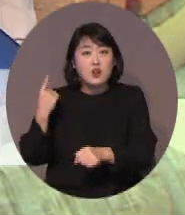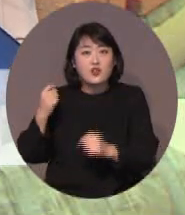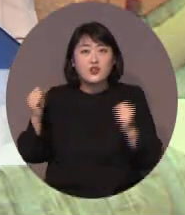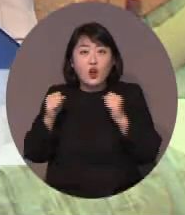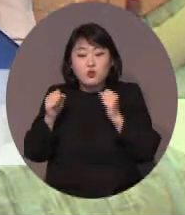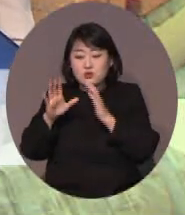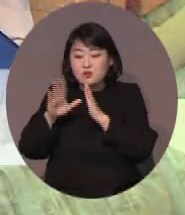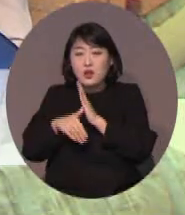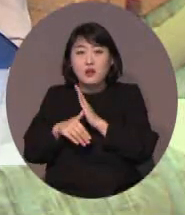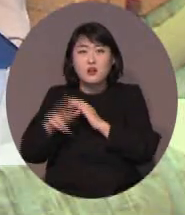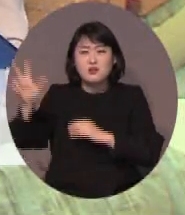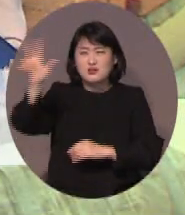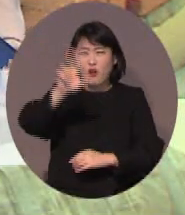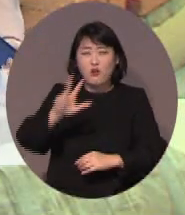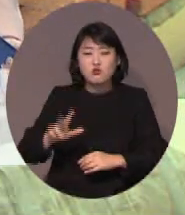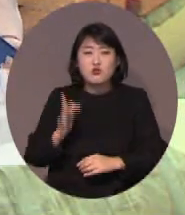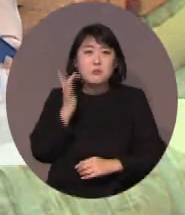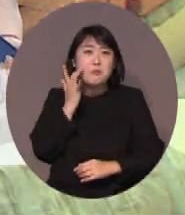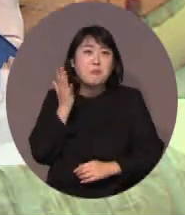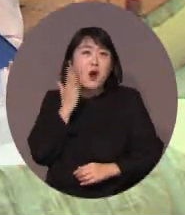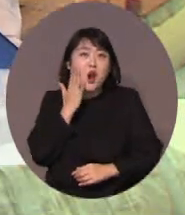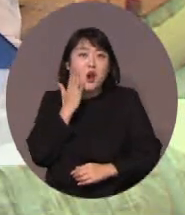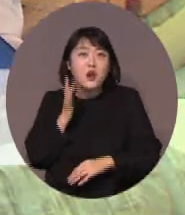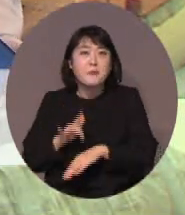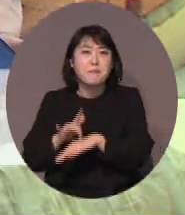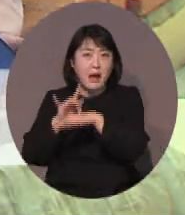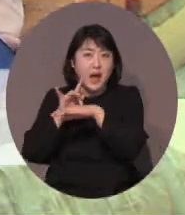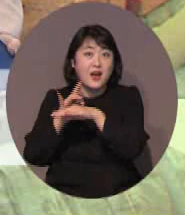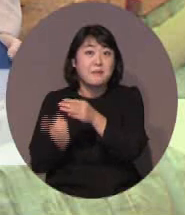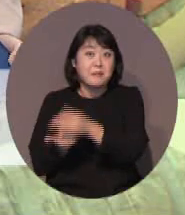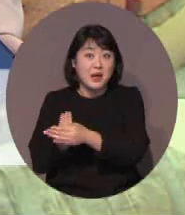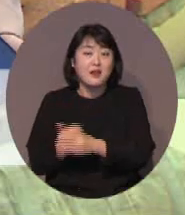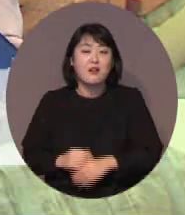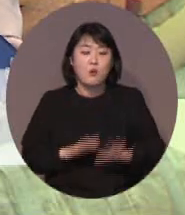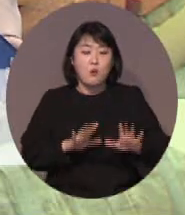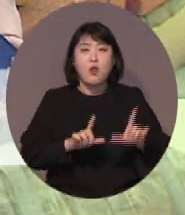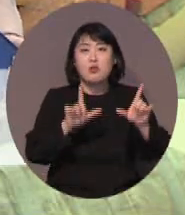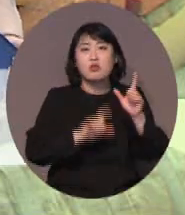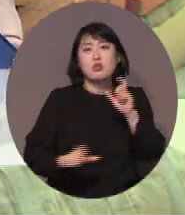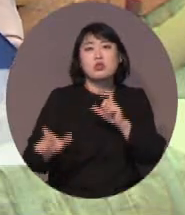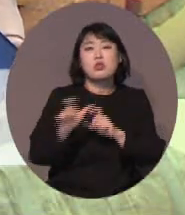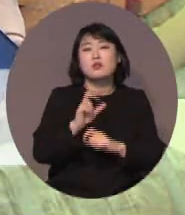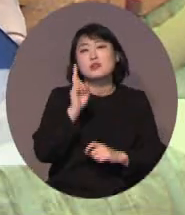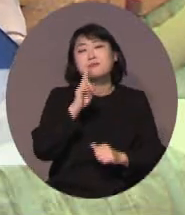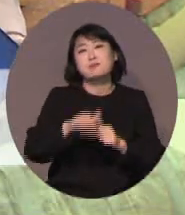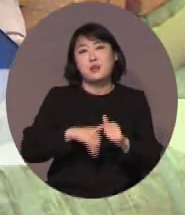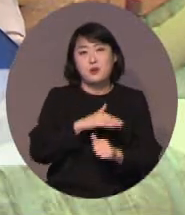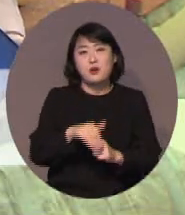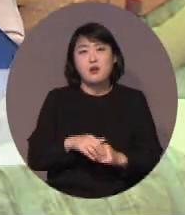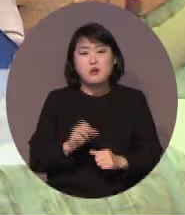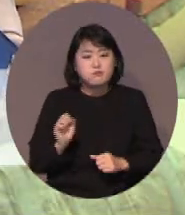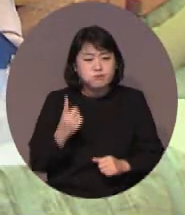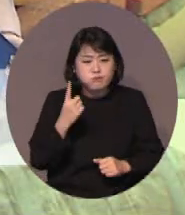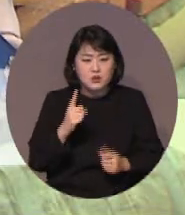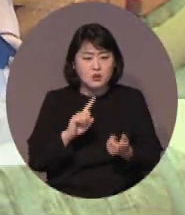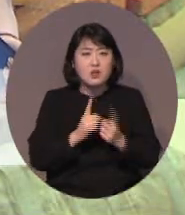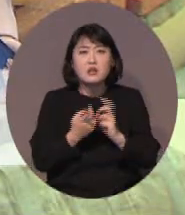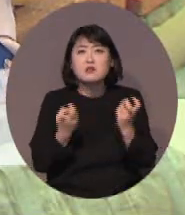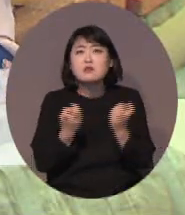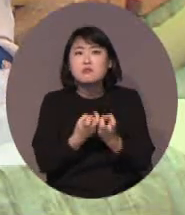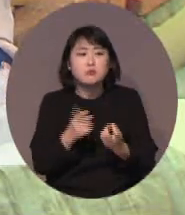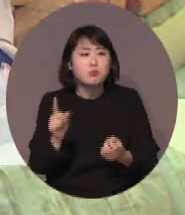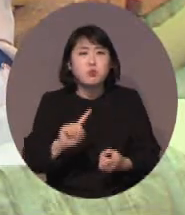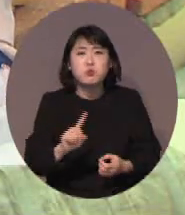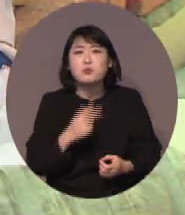지난 겨울 전국적으로 꿀벌이 대량 실종되는 일이 있었죠 올해는 더 심각하다고 합니다 원인도 대책도 없는 상황이